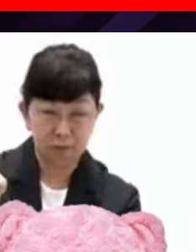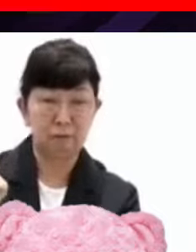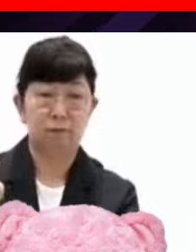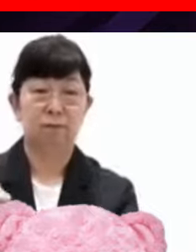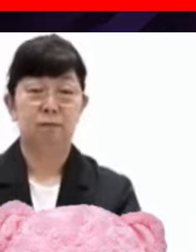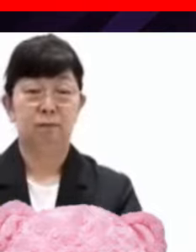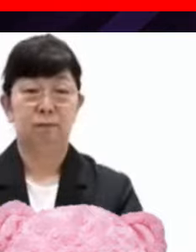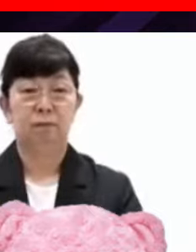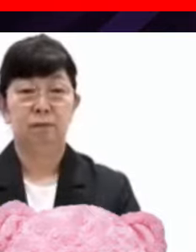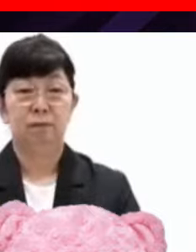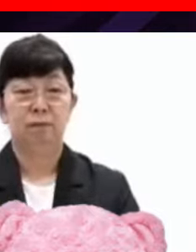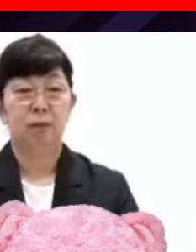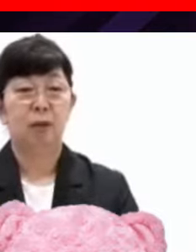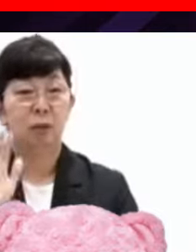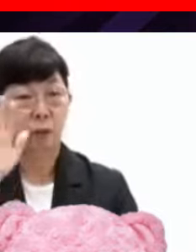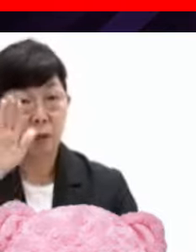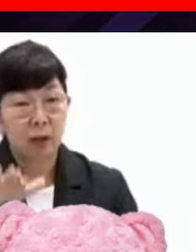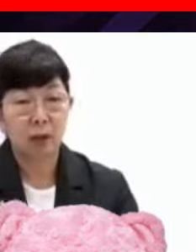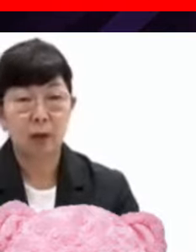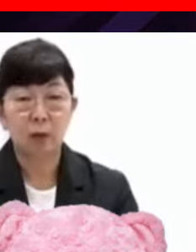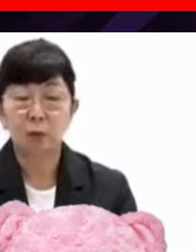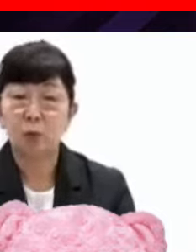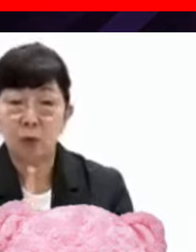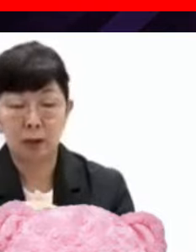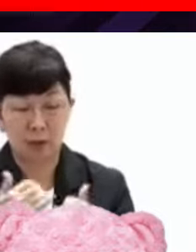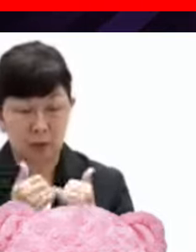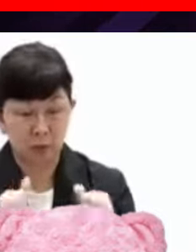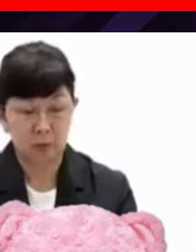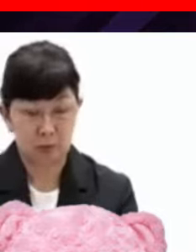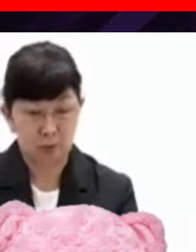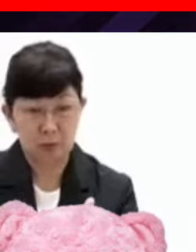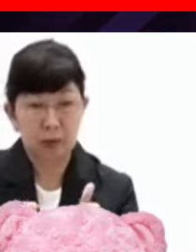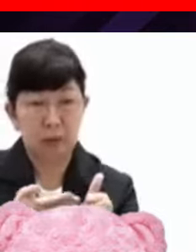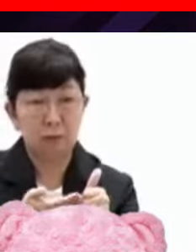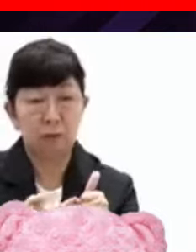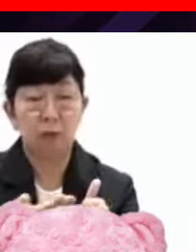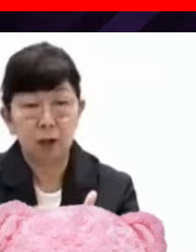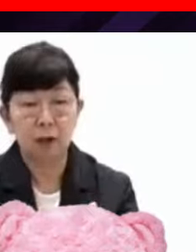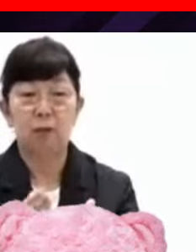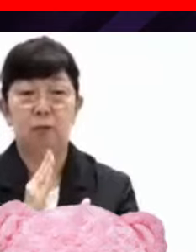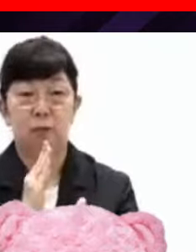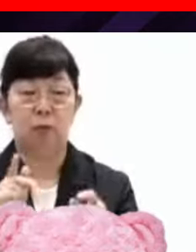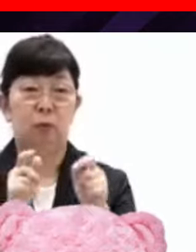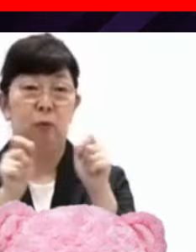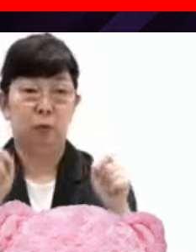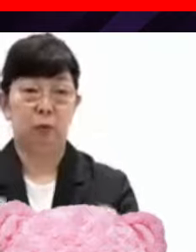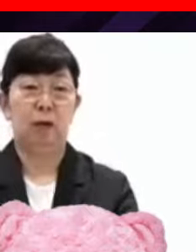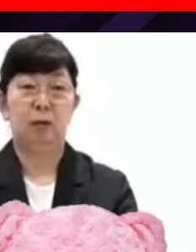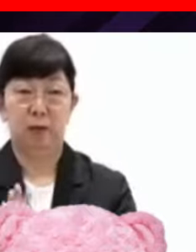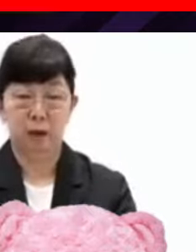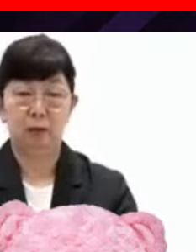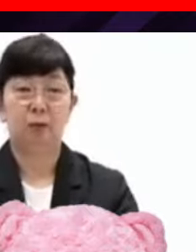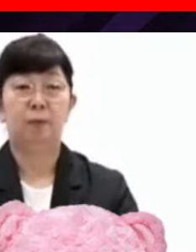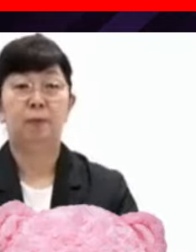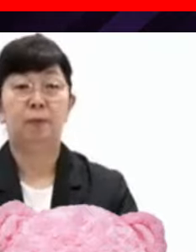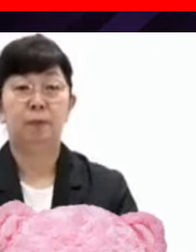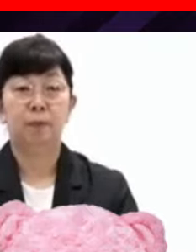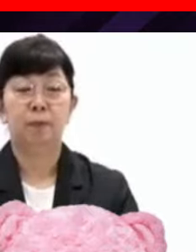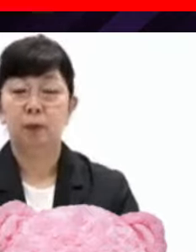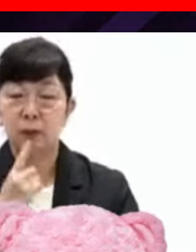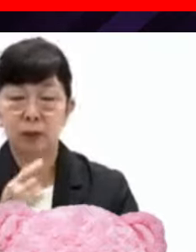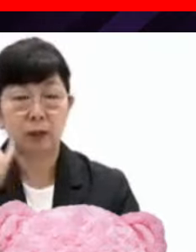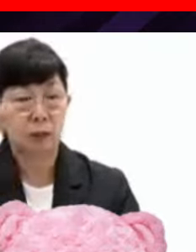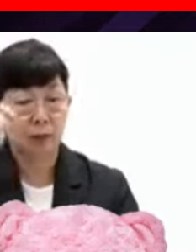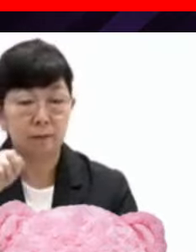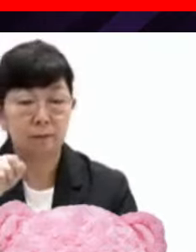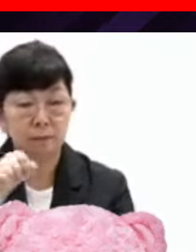またこれからどうやって人を育成していくかということもありますし、また私の発言の中